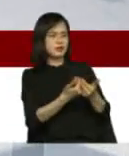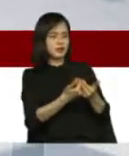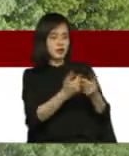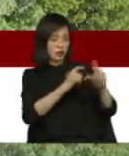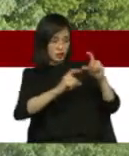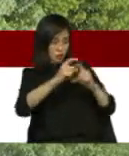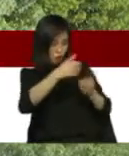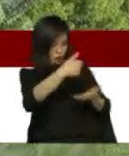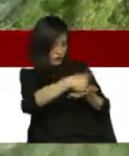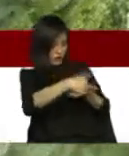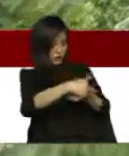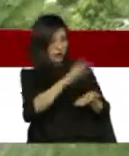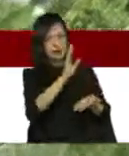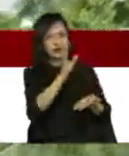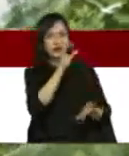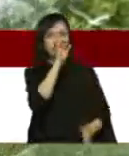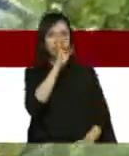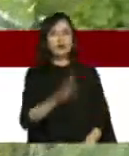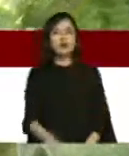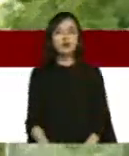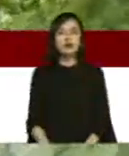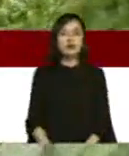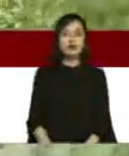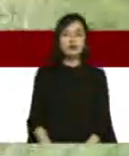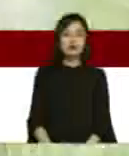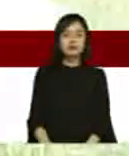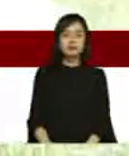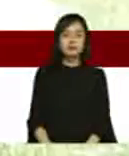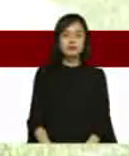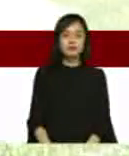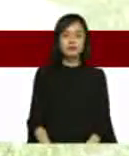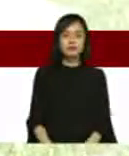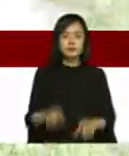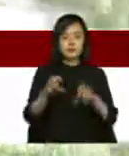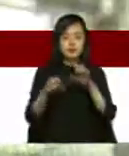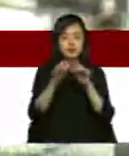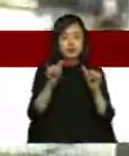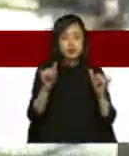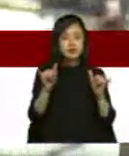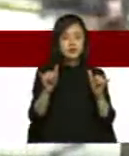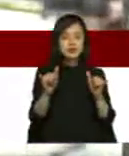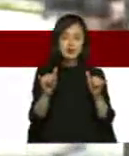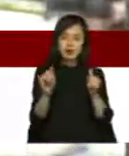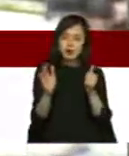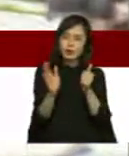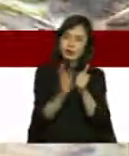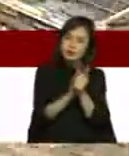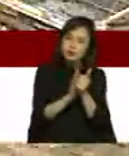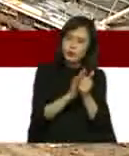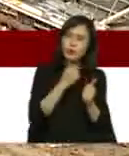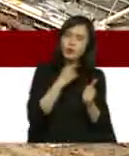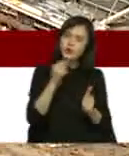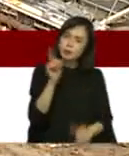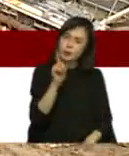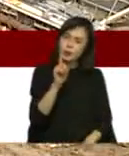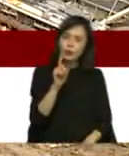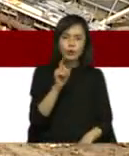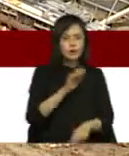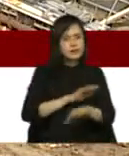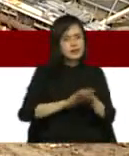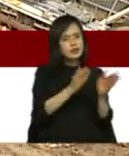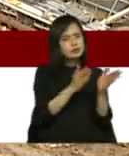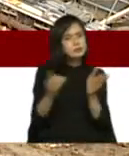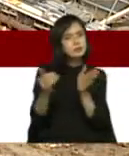그런 필요 주민의 필요 시선은 살리면서 좀 바꾸기를 바로 이렇게 저희 으 있기 때문에